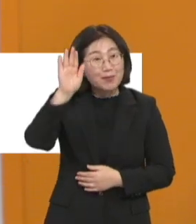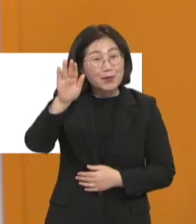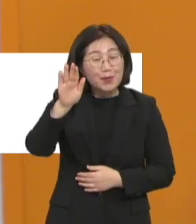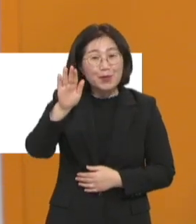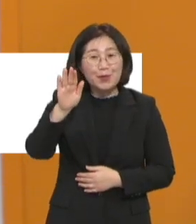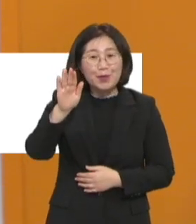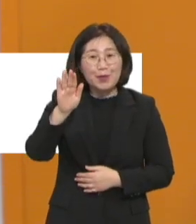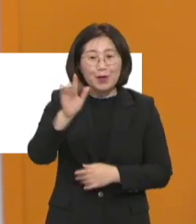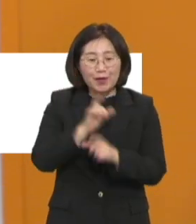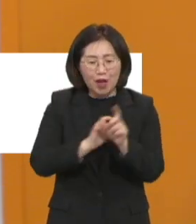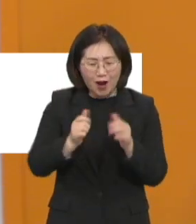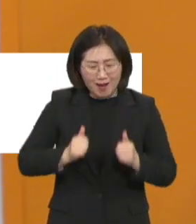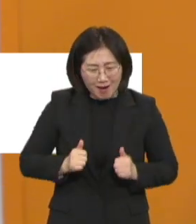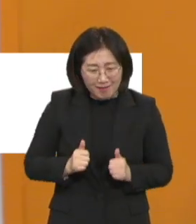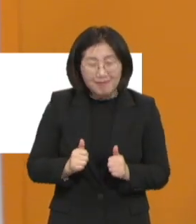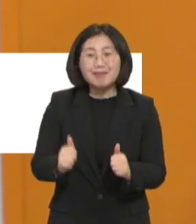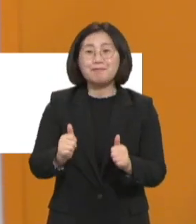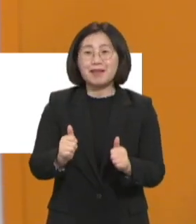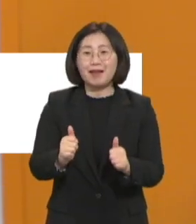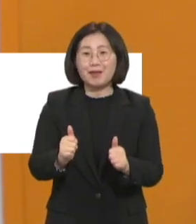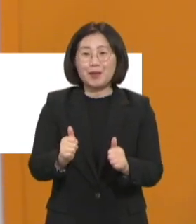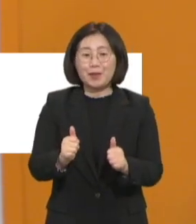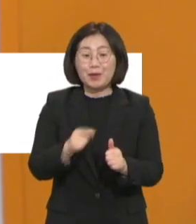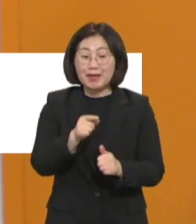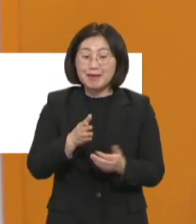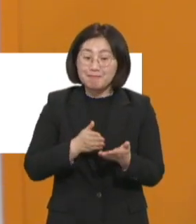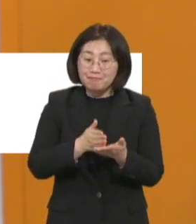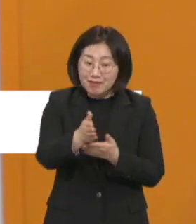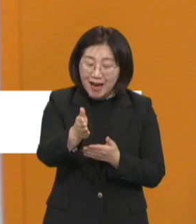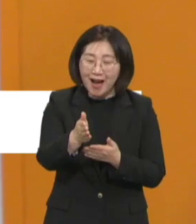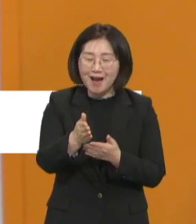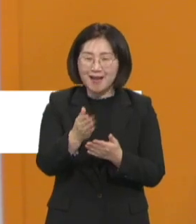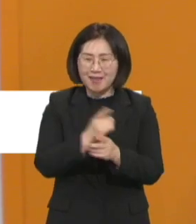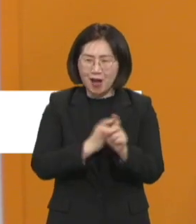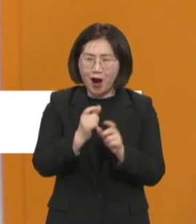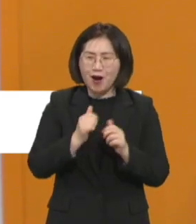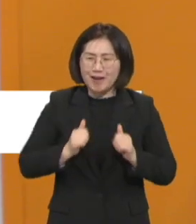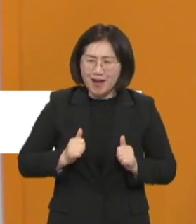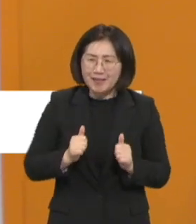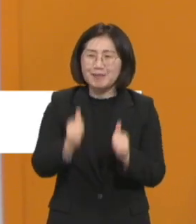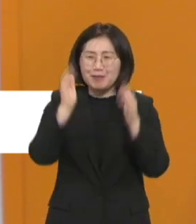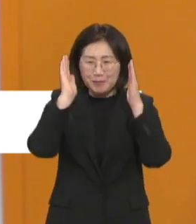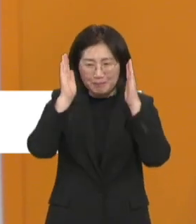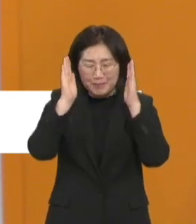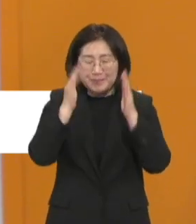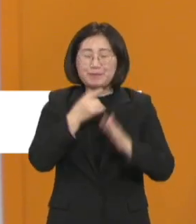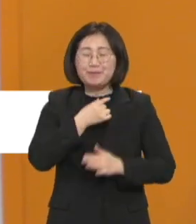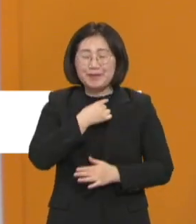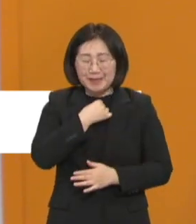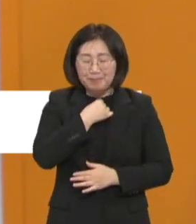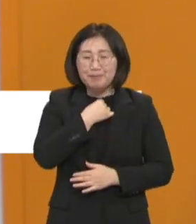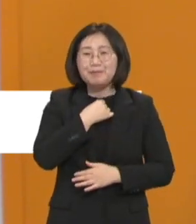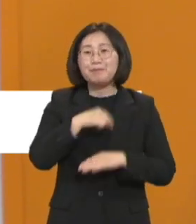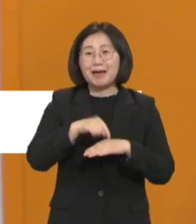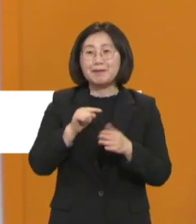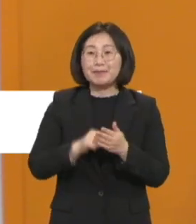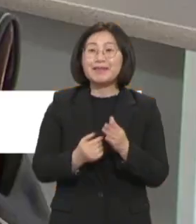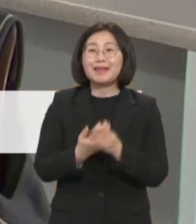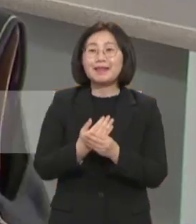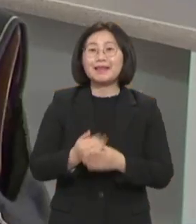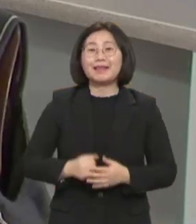앞으로가 조금 더 열심히 하고 이제 이 분야를 위해서 공부를 해야 되겠다라는 좀 그런 생각이 들었던 것